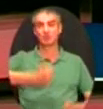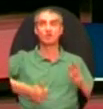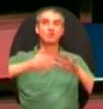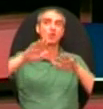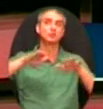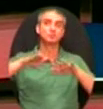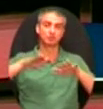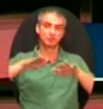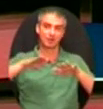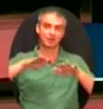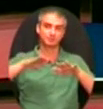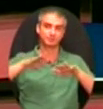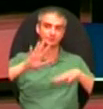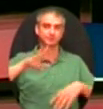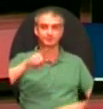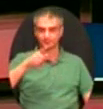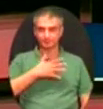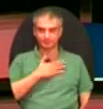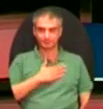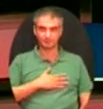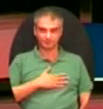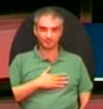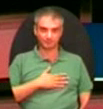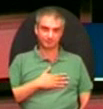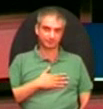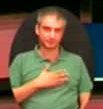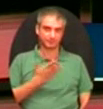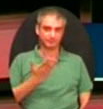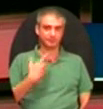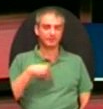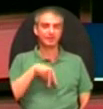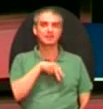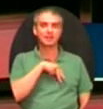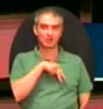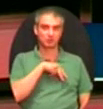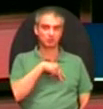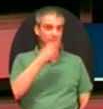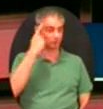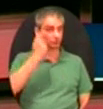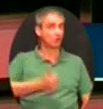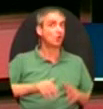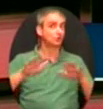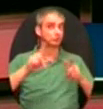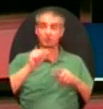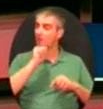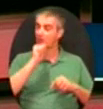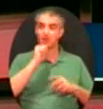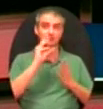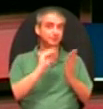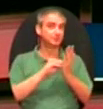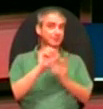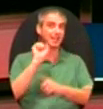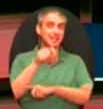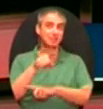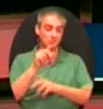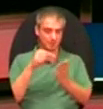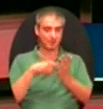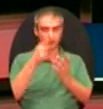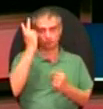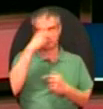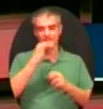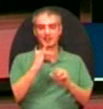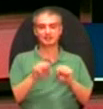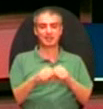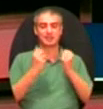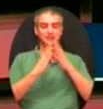הממשלה... גם כשהוא רצה לגלות אחריות, ואני חושב שראש הממשלה לא רצה את פסקת ההתגברות, בגלל שהוא מבין את